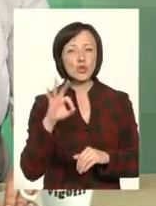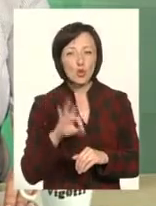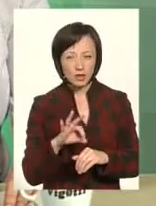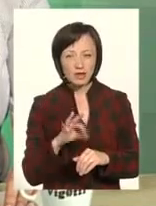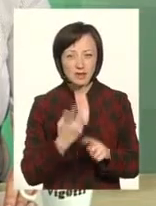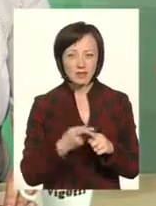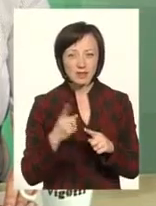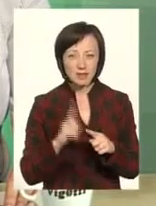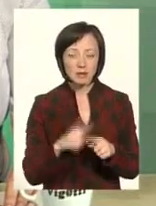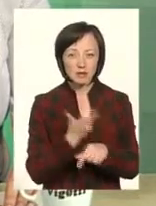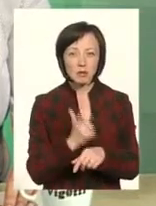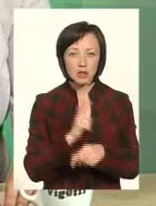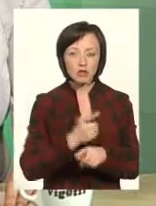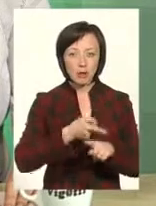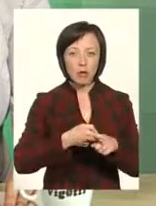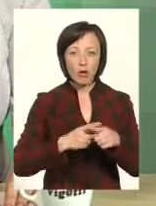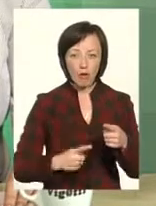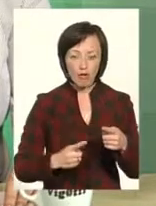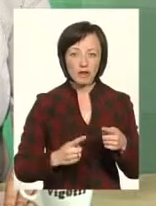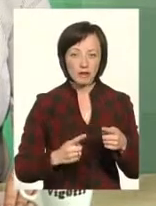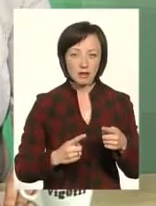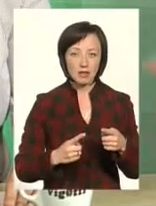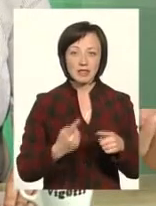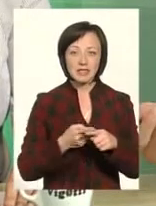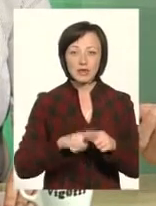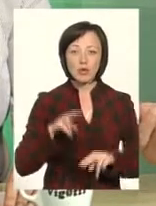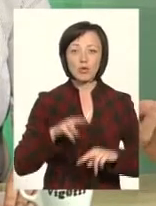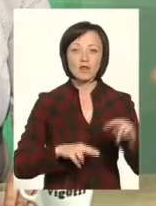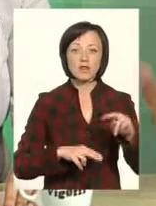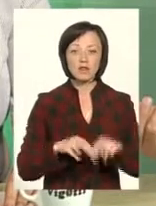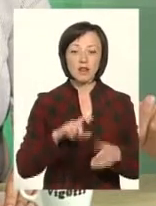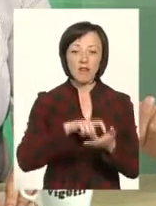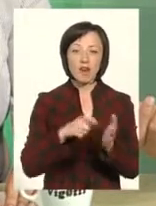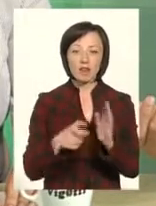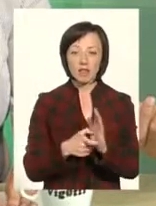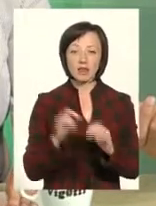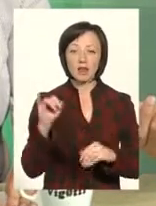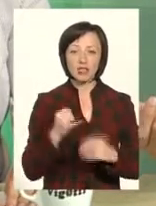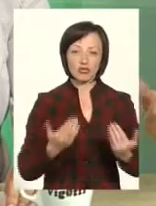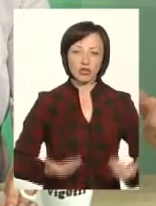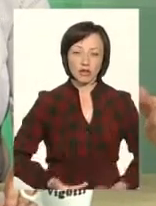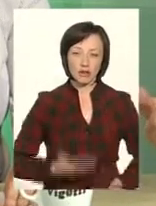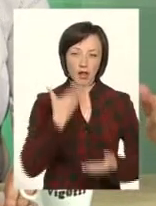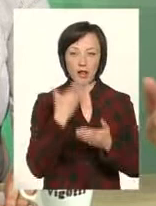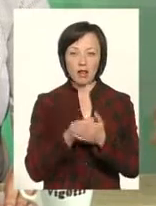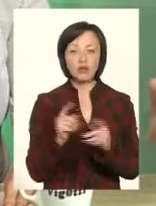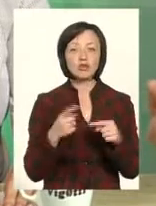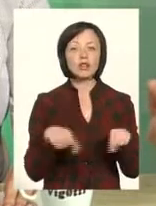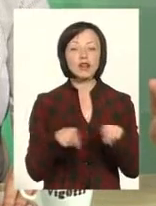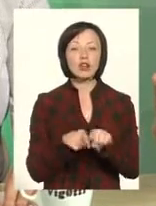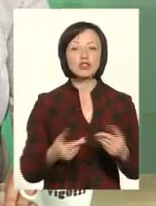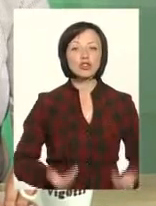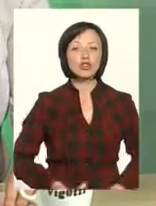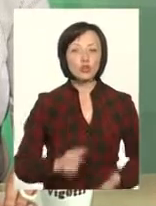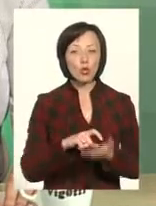60,8%, тобто це більша частина, це будівництво власних квартир і власного житла. Але що таке сьогодні житло